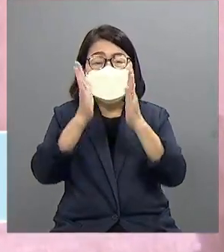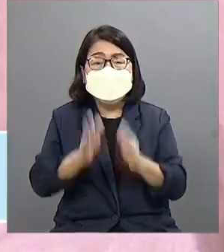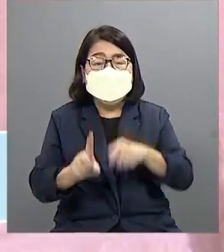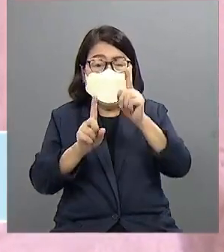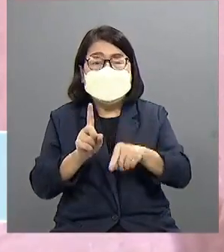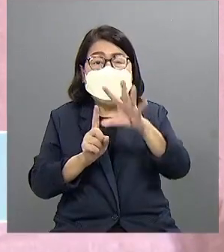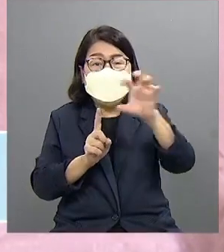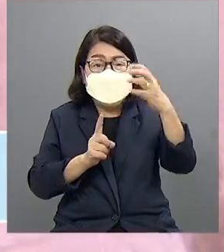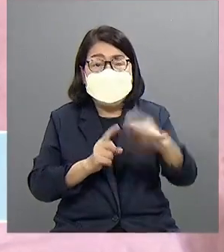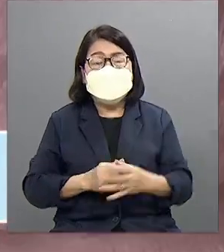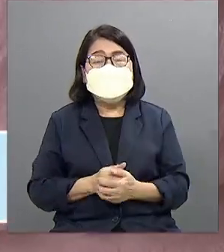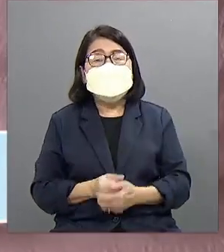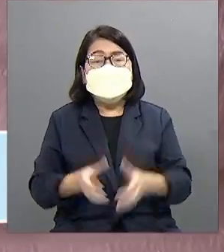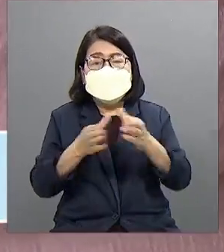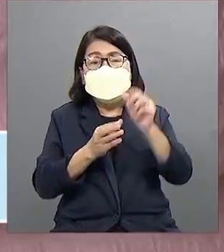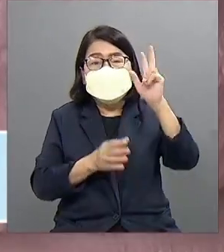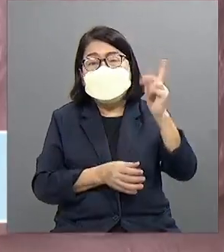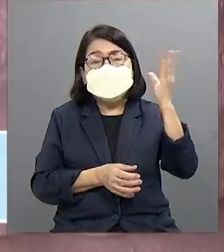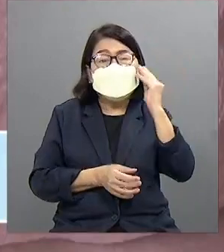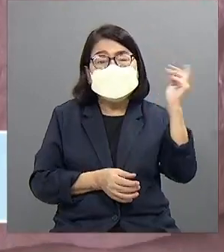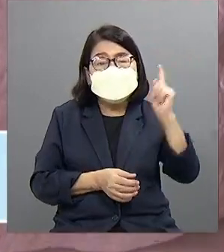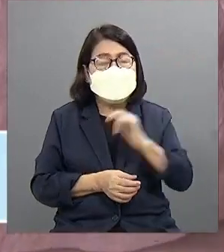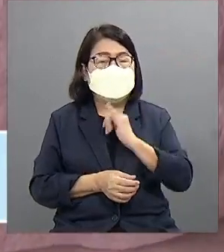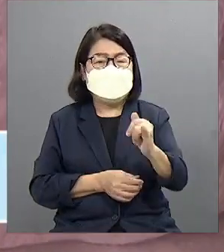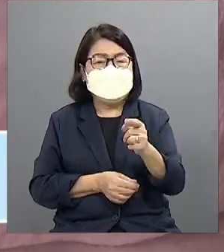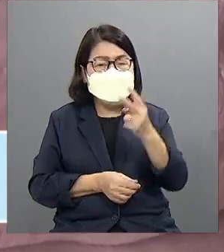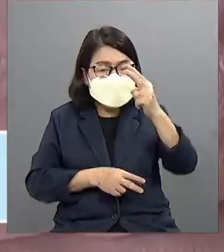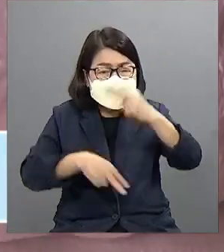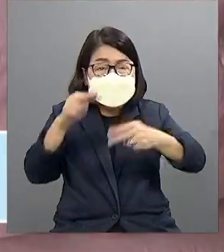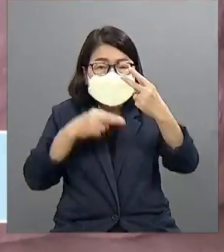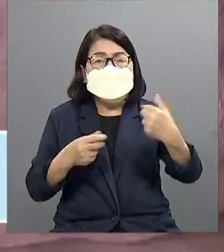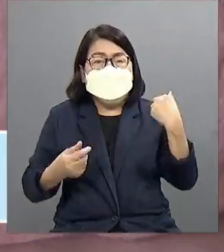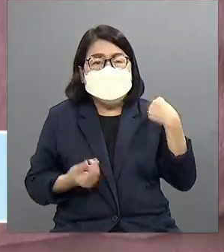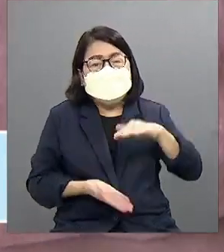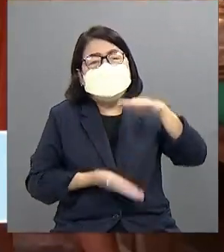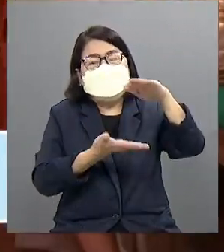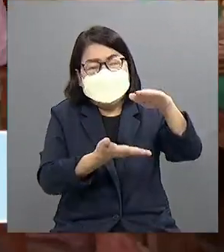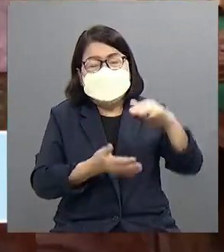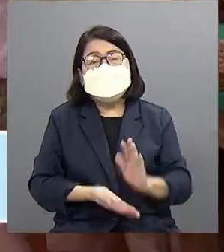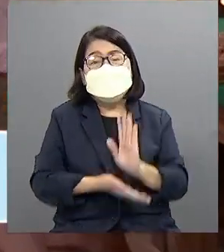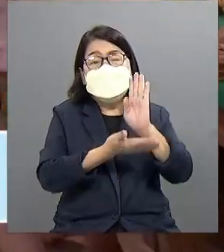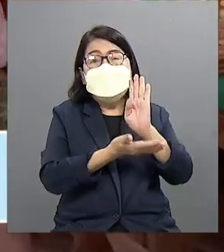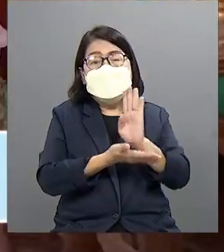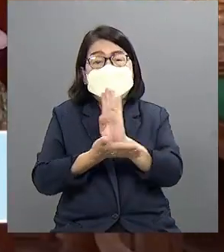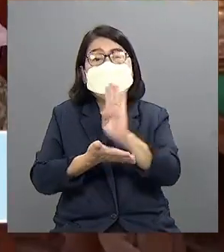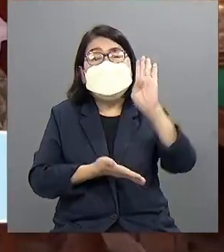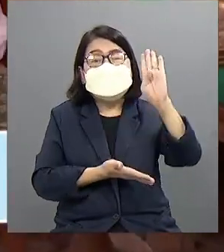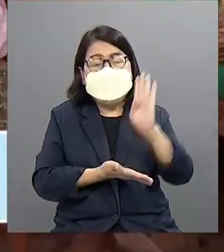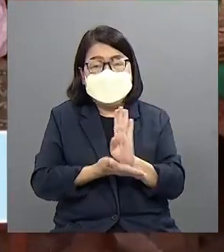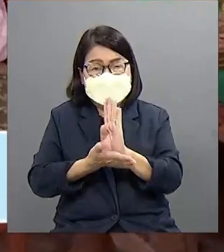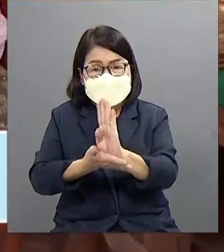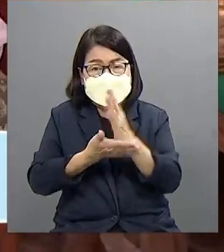พอทีมข่าวเราได้รับการประสานเราก็รีบไปเลยค่ะเอาชุด PPE จากบริษัท VK Garment จำกัดและห้างหุ้นส่วนสกลทรั